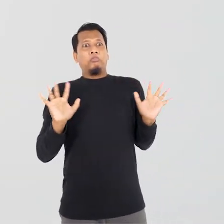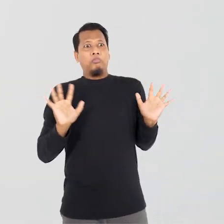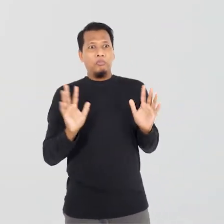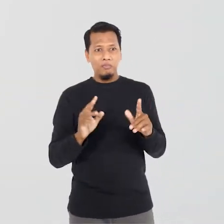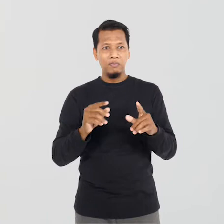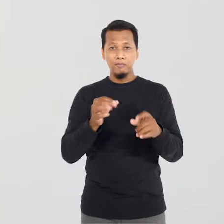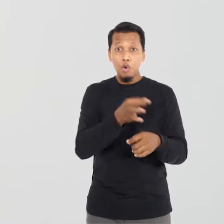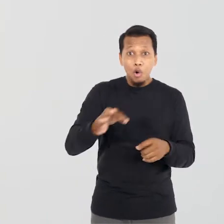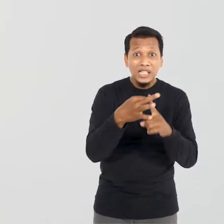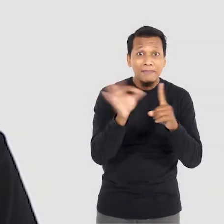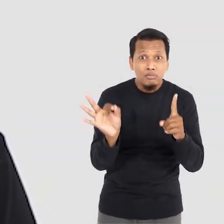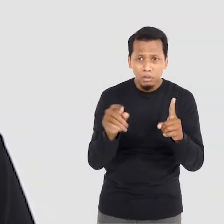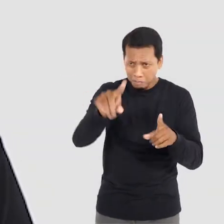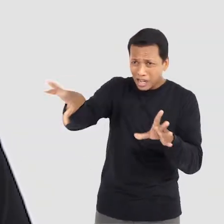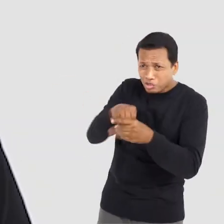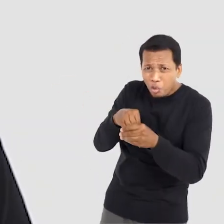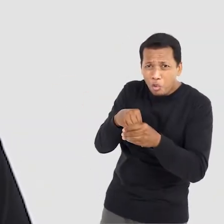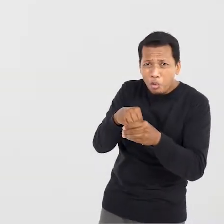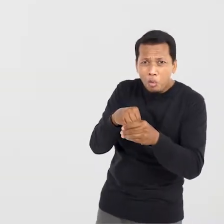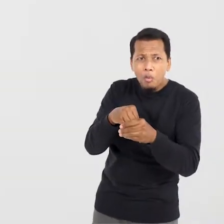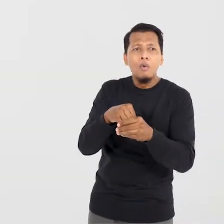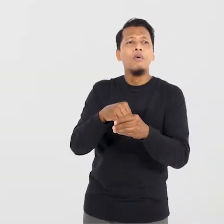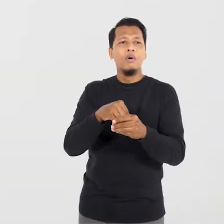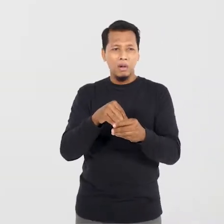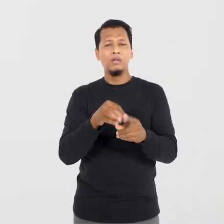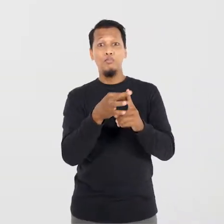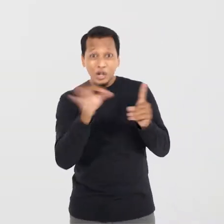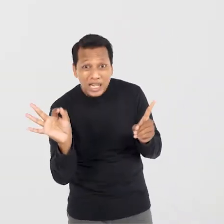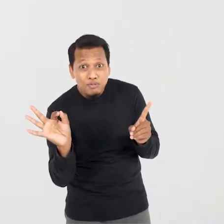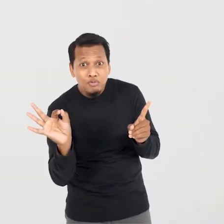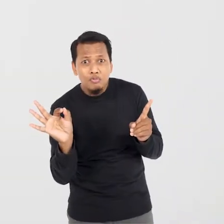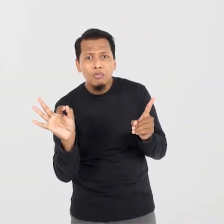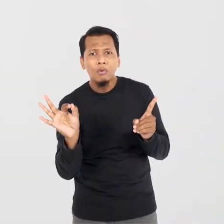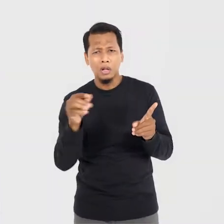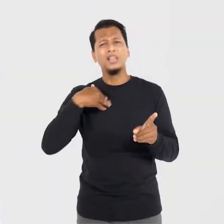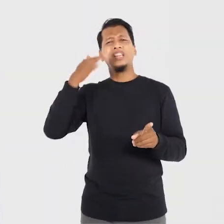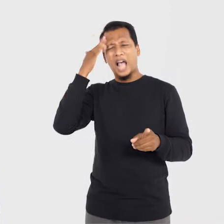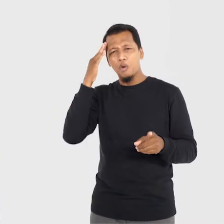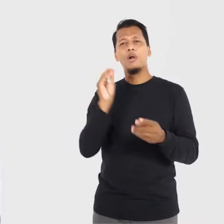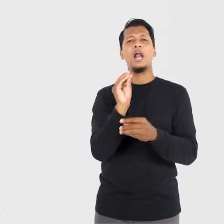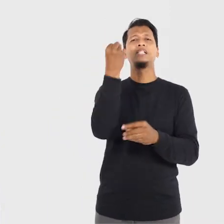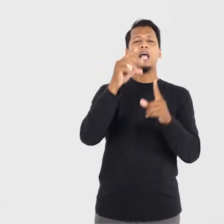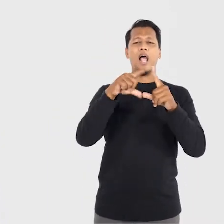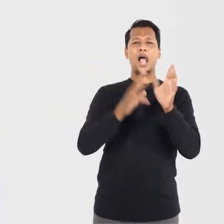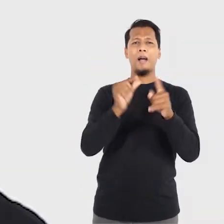Nasional Kepulauan Seribu. Emang itu Taman Nasional? Kepulauan Seribu. Tahu. Itu di Raja